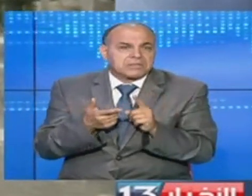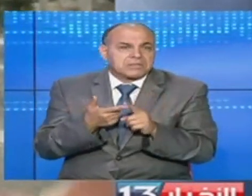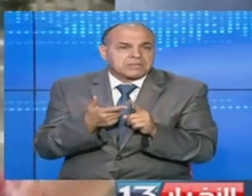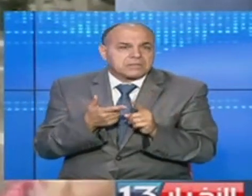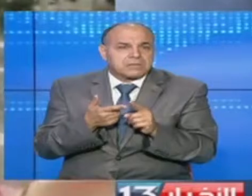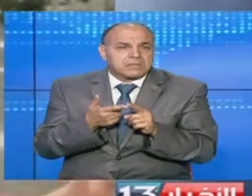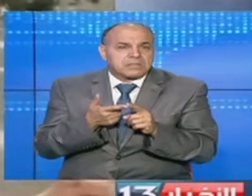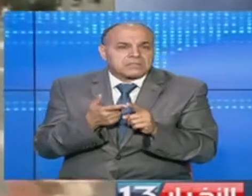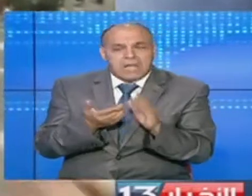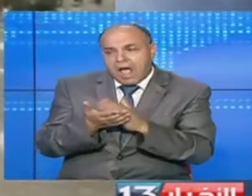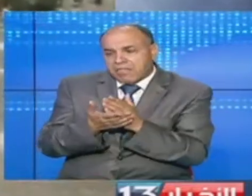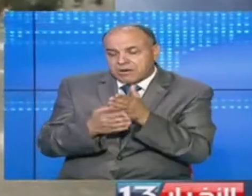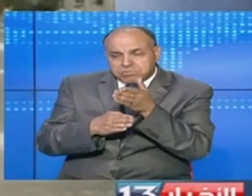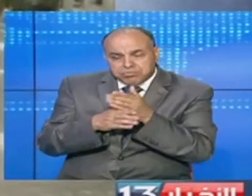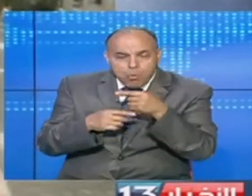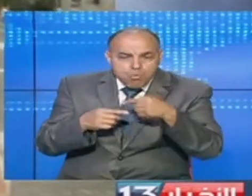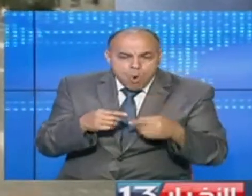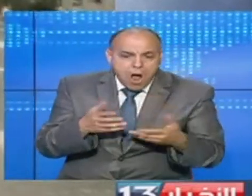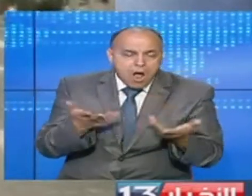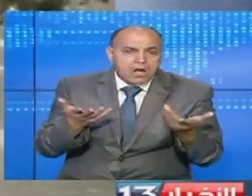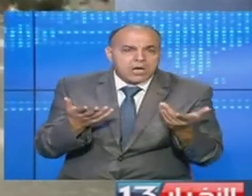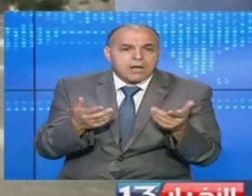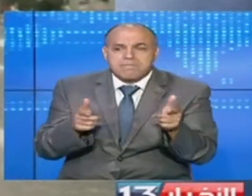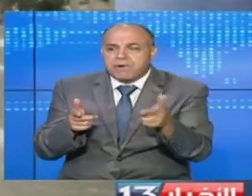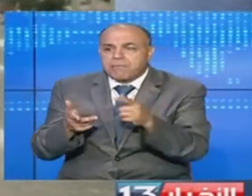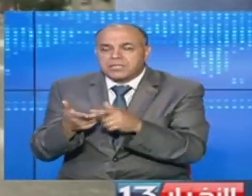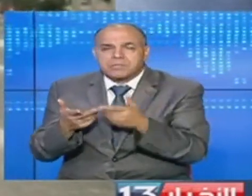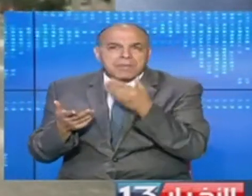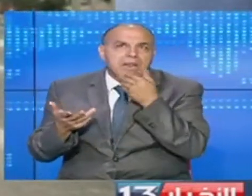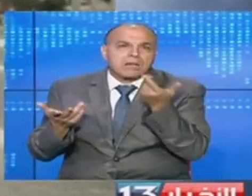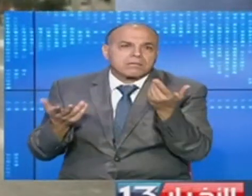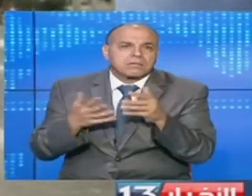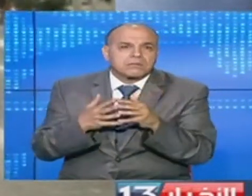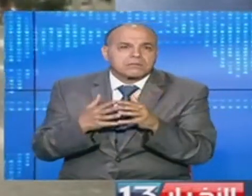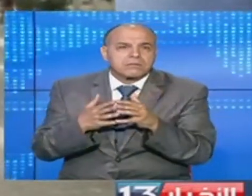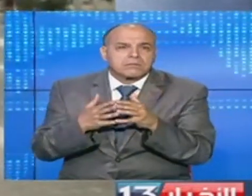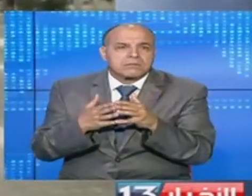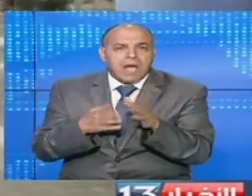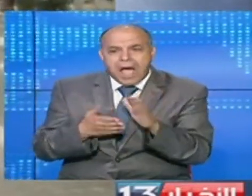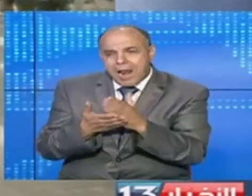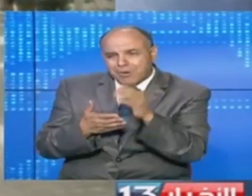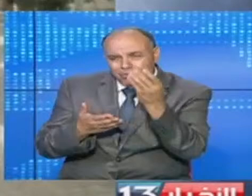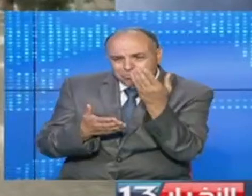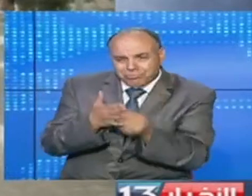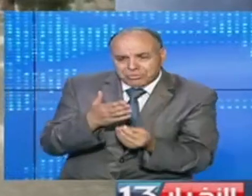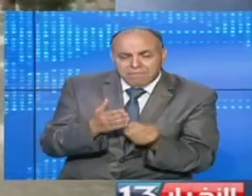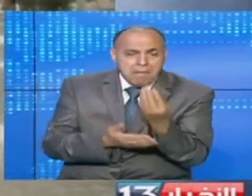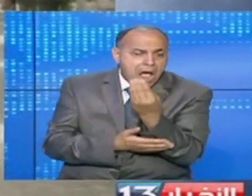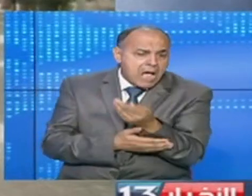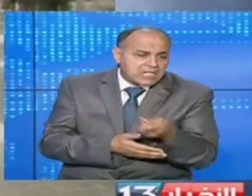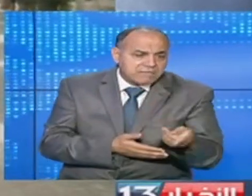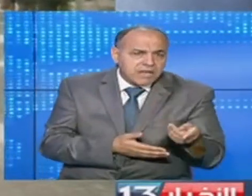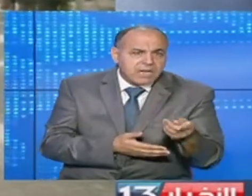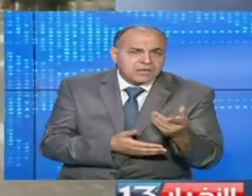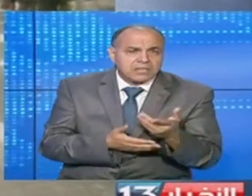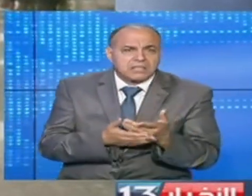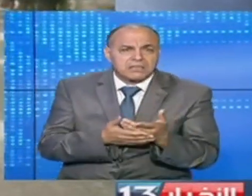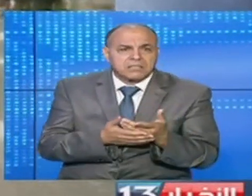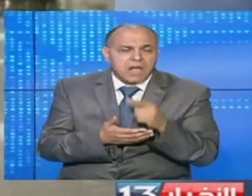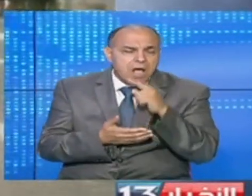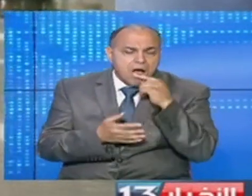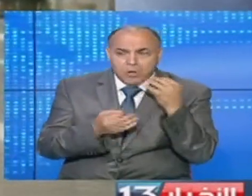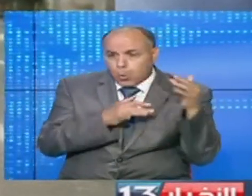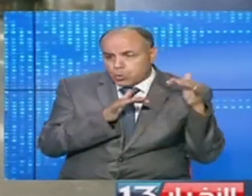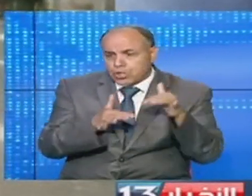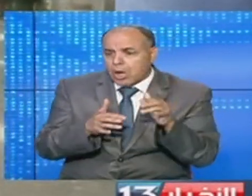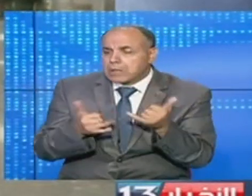التهيئه ناقصه عنا مثلا اه ملاعب مهياه عندنا اطفال توصل بالعشرات